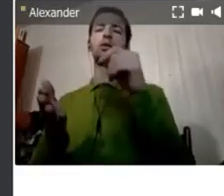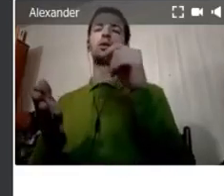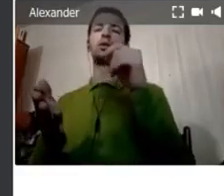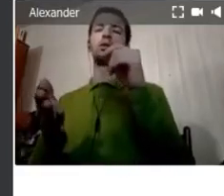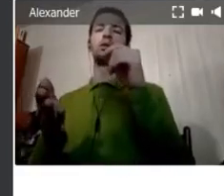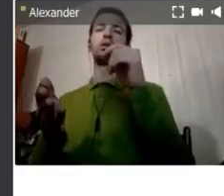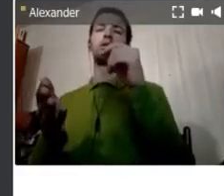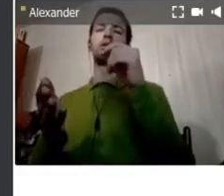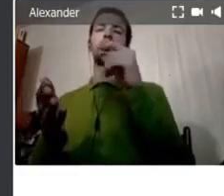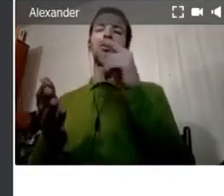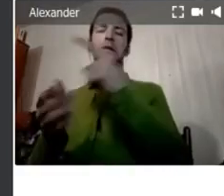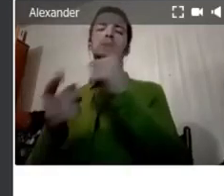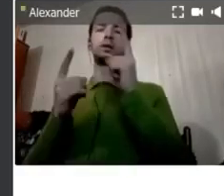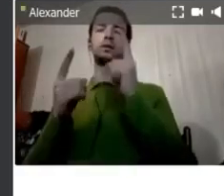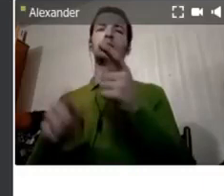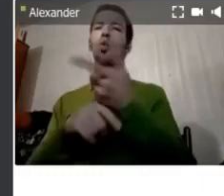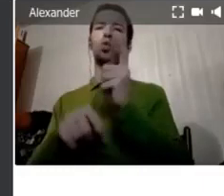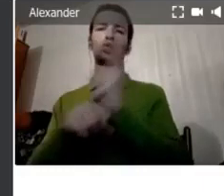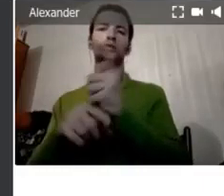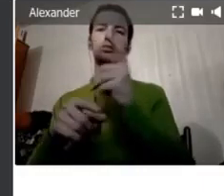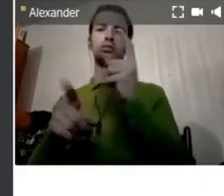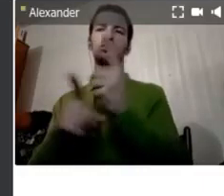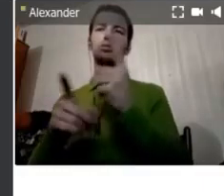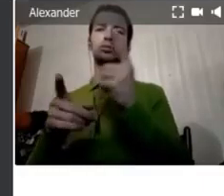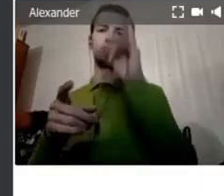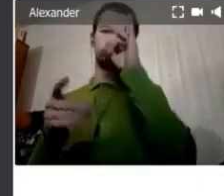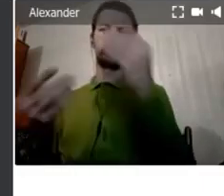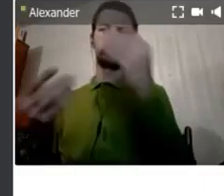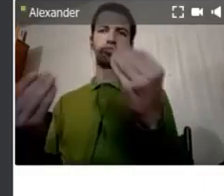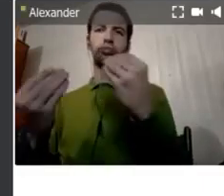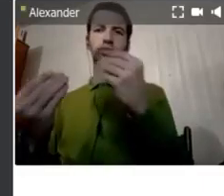месяцев, Индия просто буквально, ну, Индия, понятно,